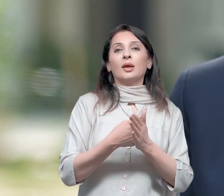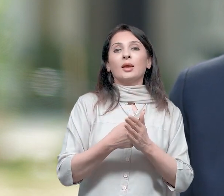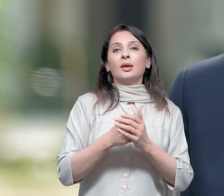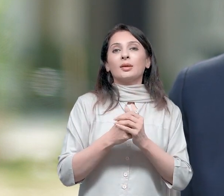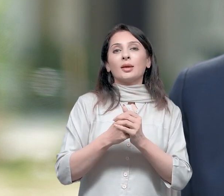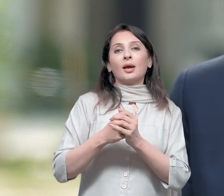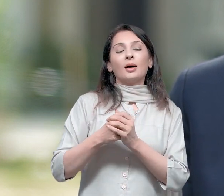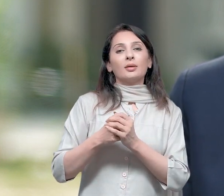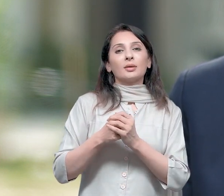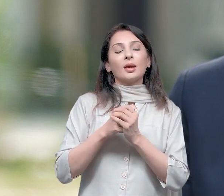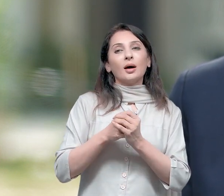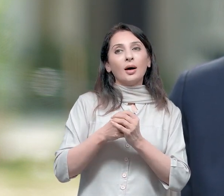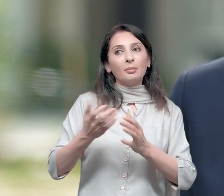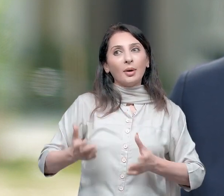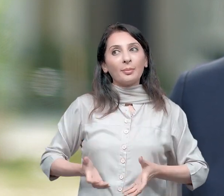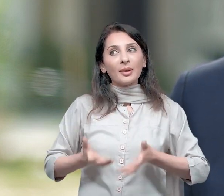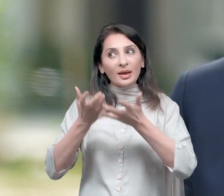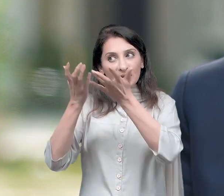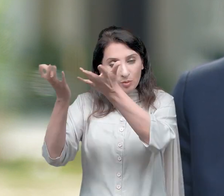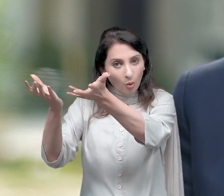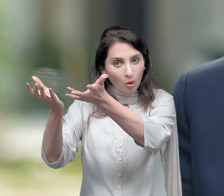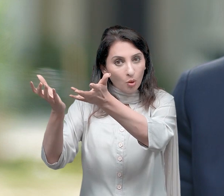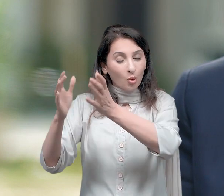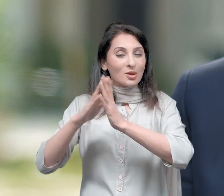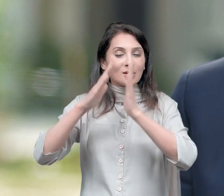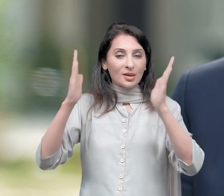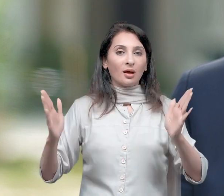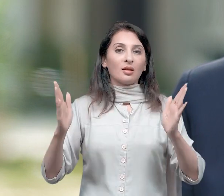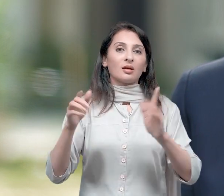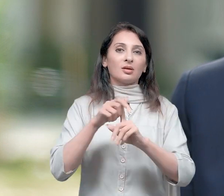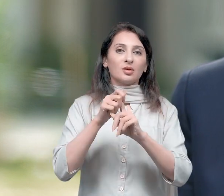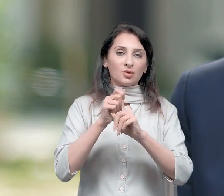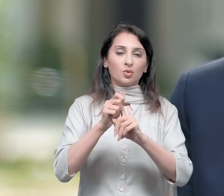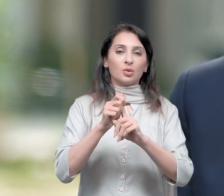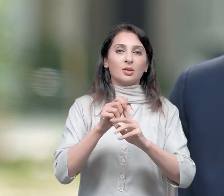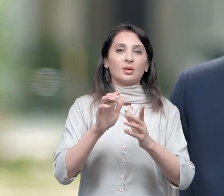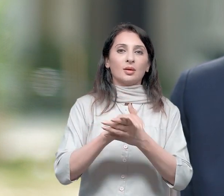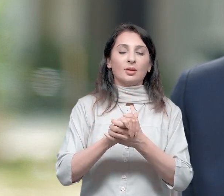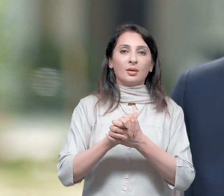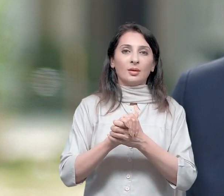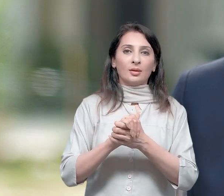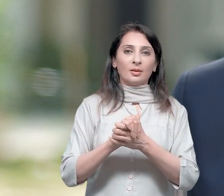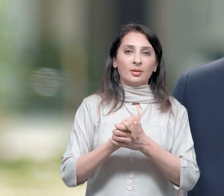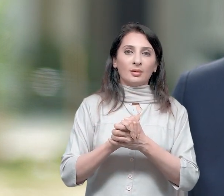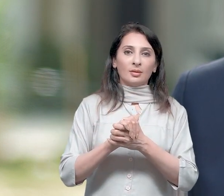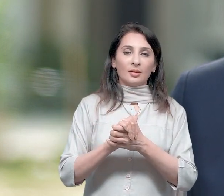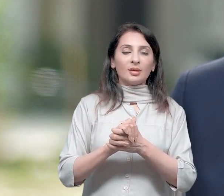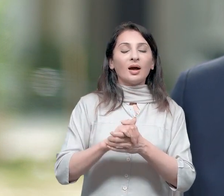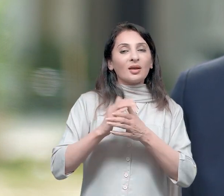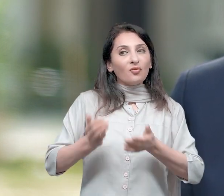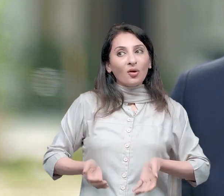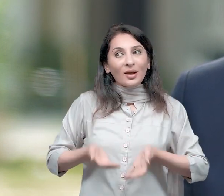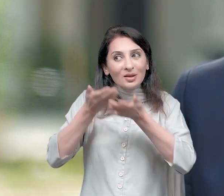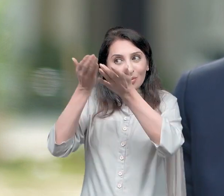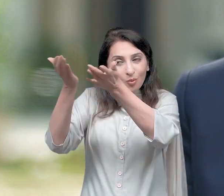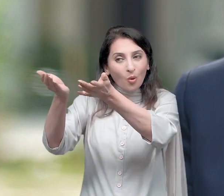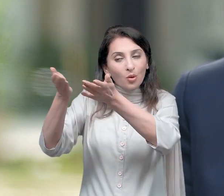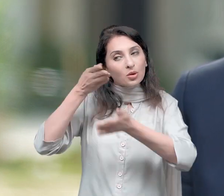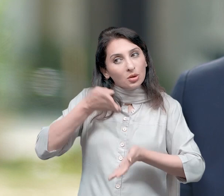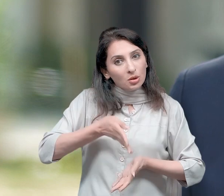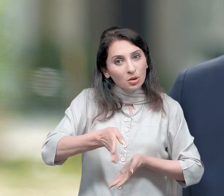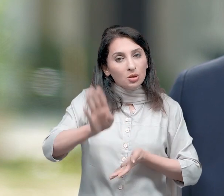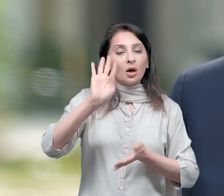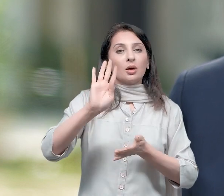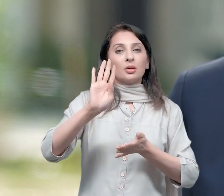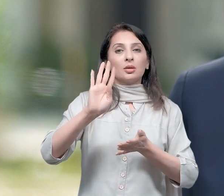سیکٹر، تاکہ وہ ایکسپورٹس اپنی جاری رکھیں اور اس کے اندر اور بہتری